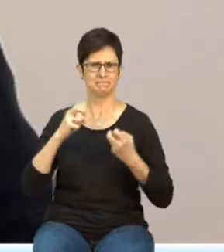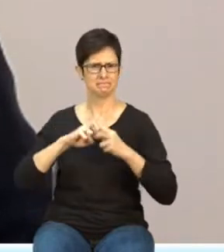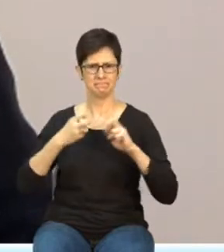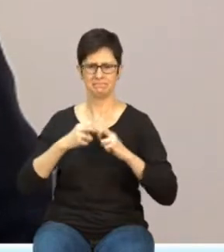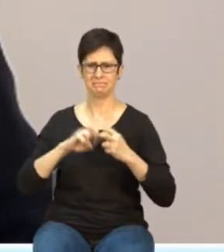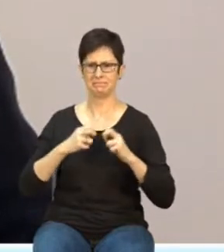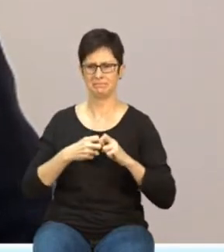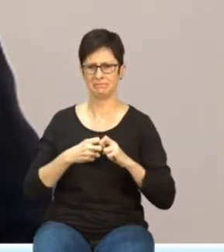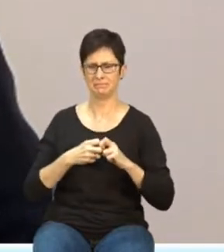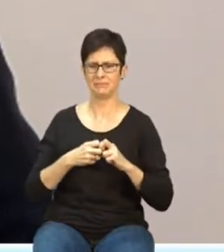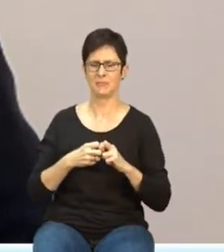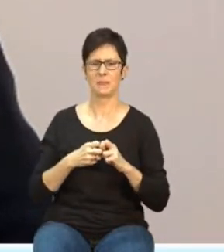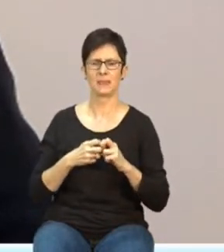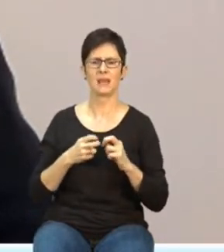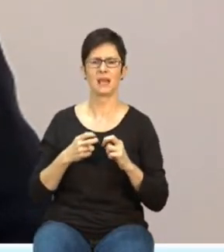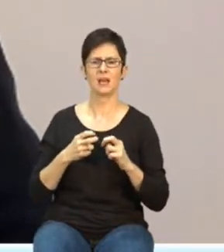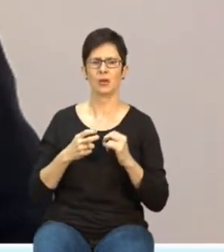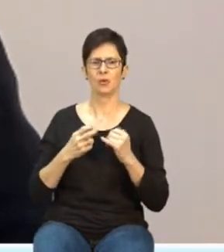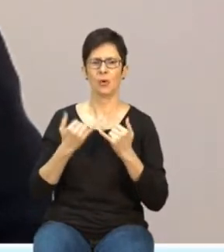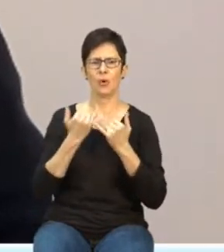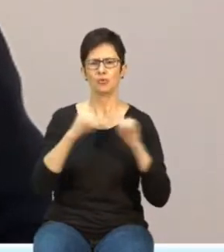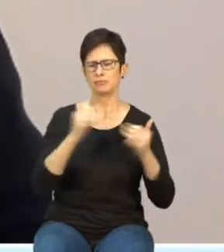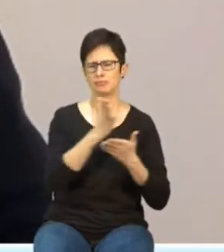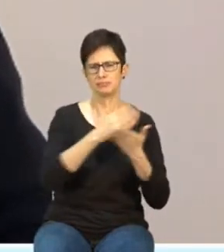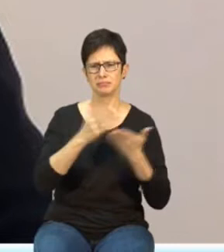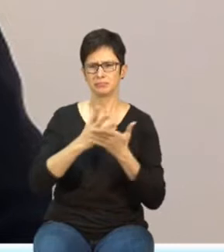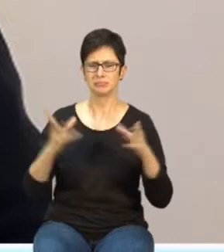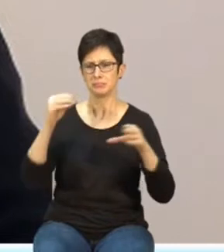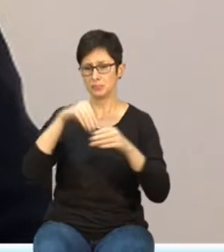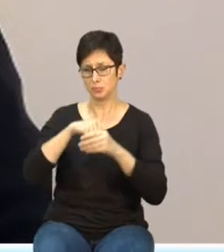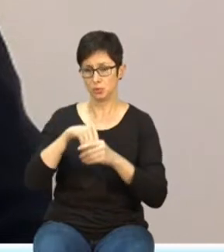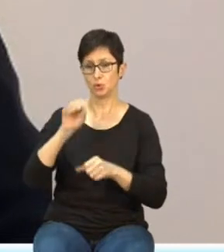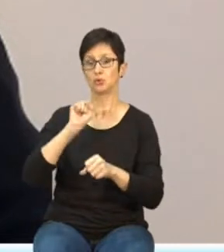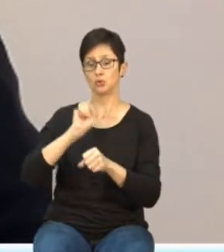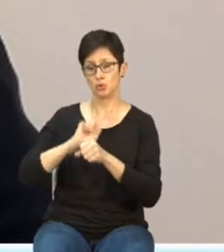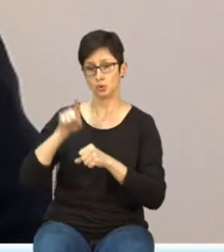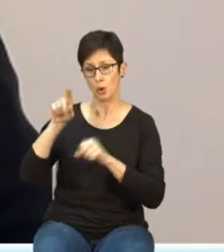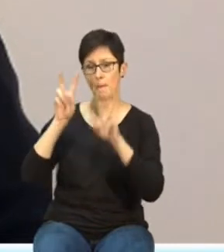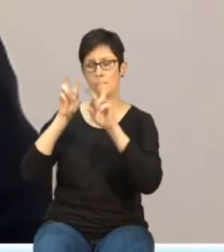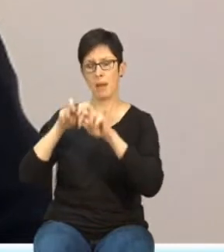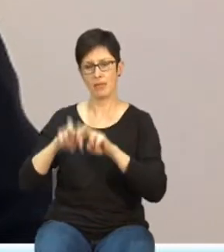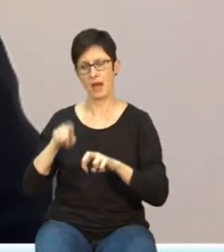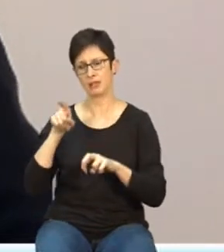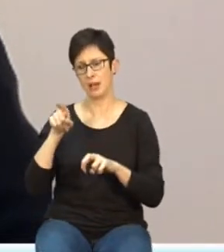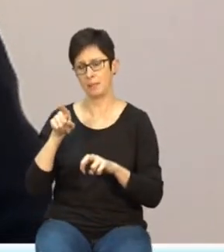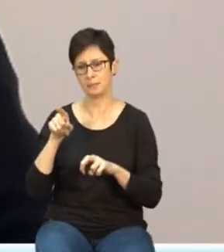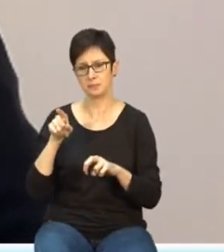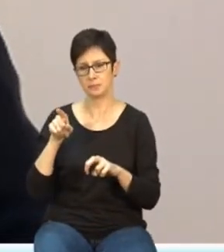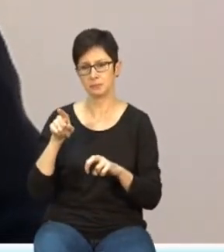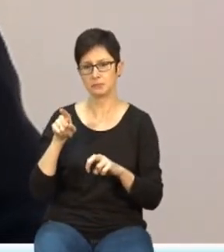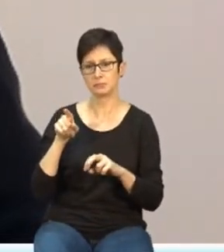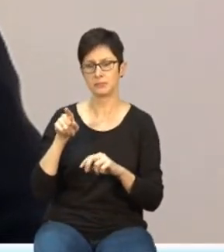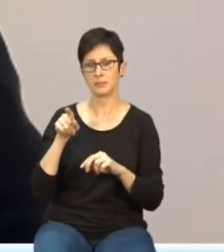przekrojowa multidyscyplinarna i są badania które były przeprowadzane